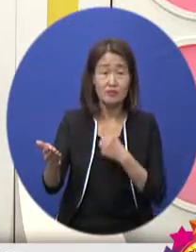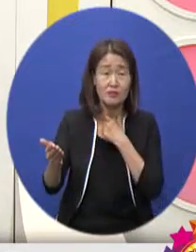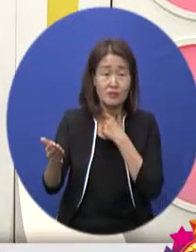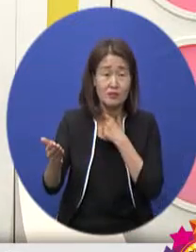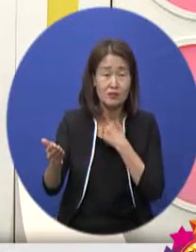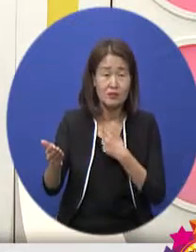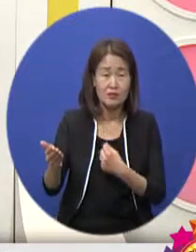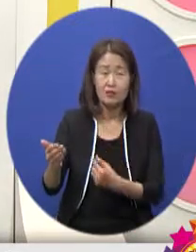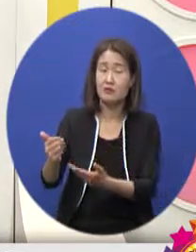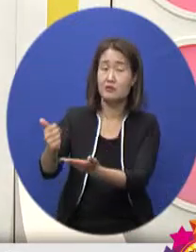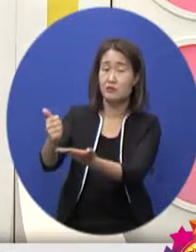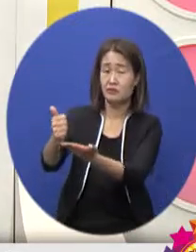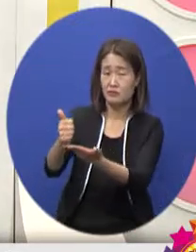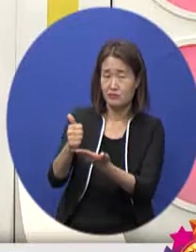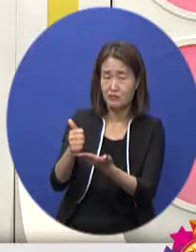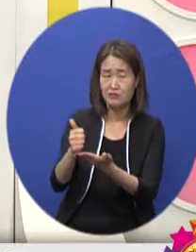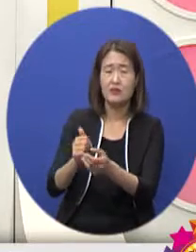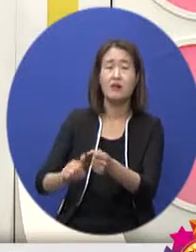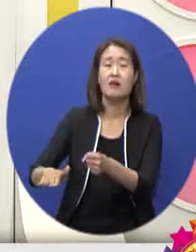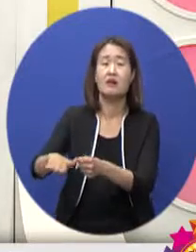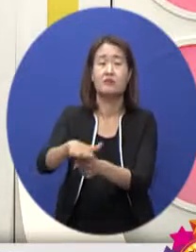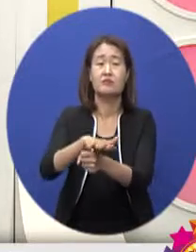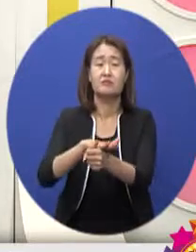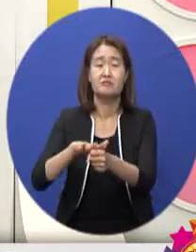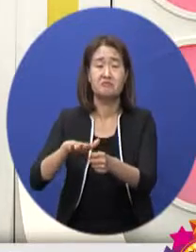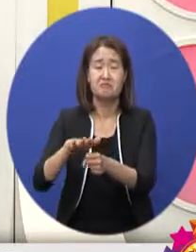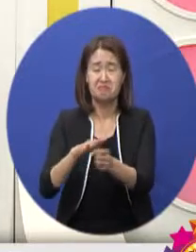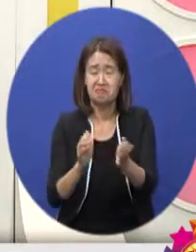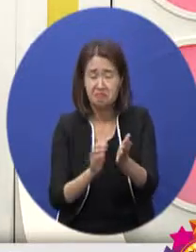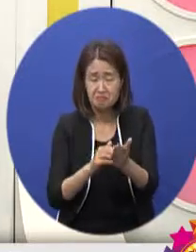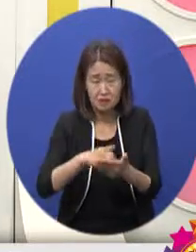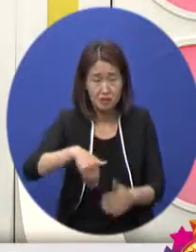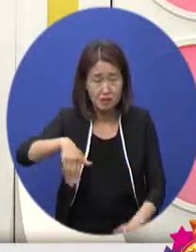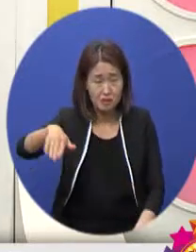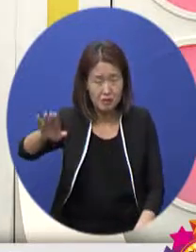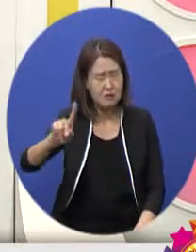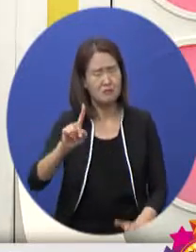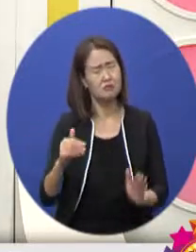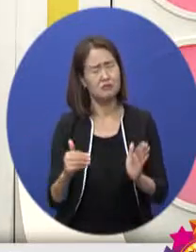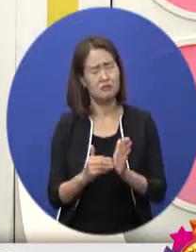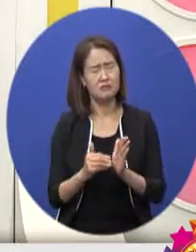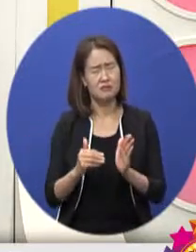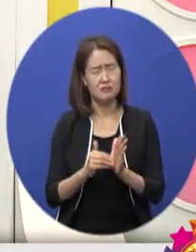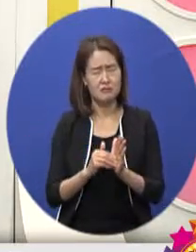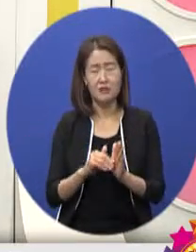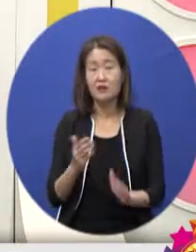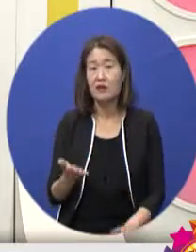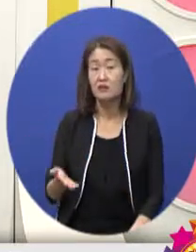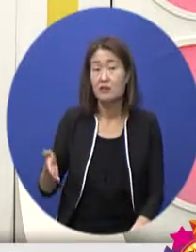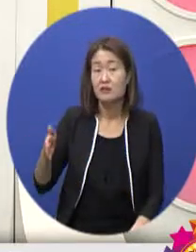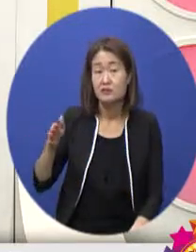이 힘이야 사랑하고 가면 그만이지만